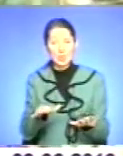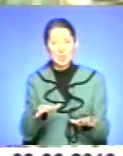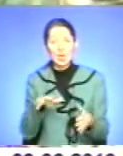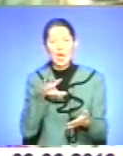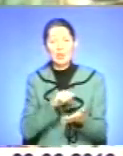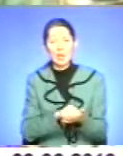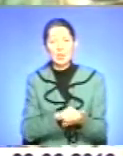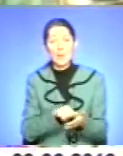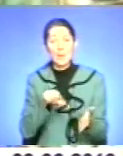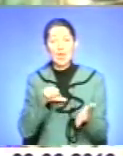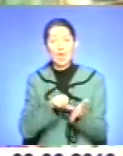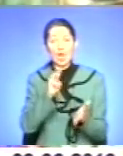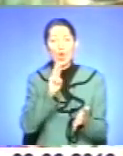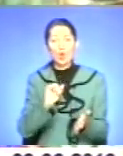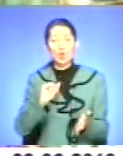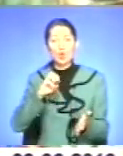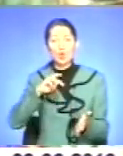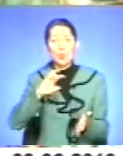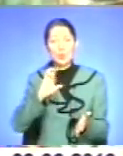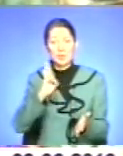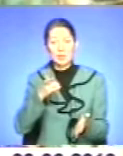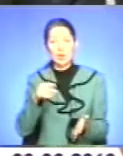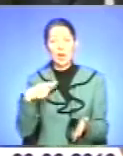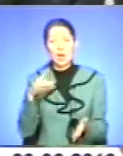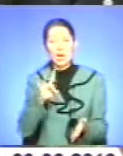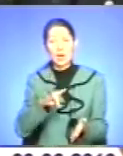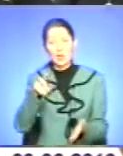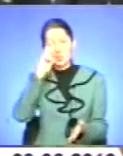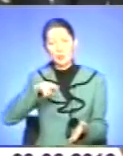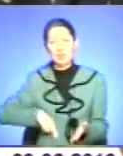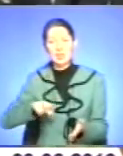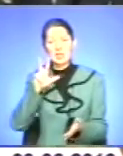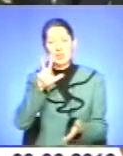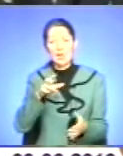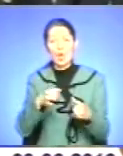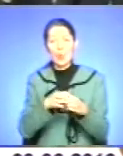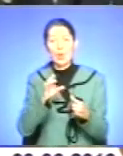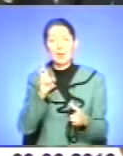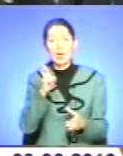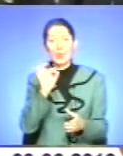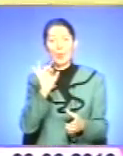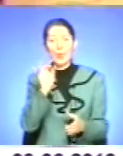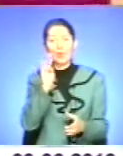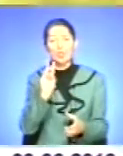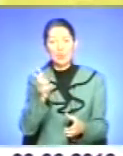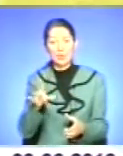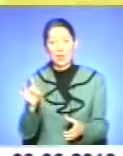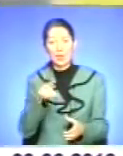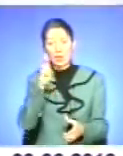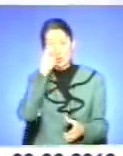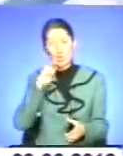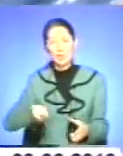вибороли представники Шумської райдержадміністрації. Третє – команда Борщівської райдержадміністрації.